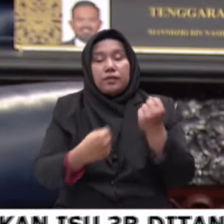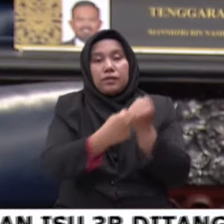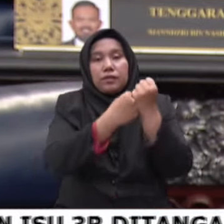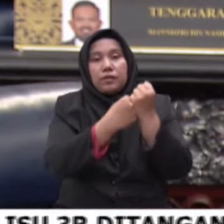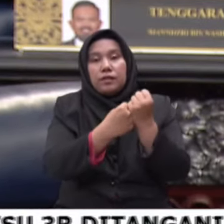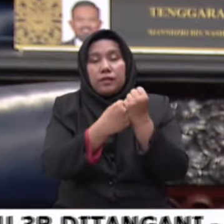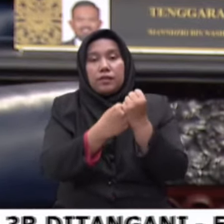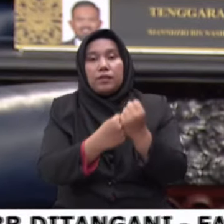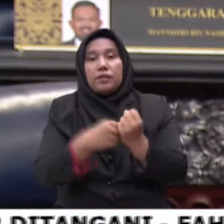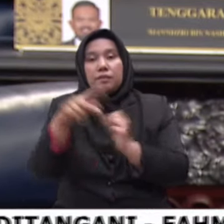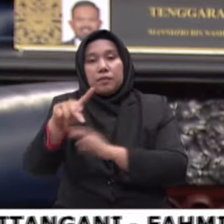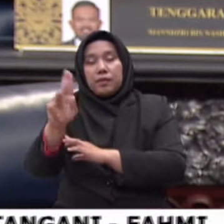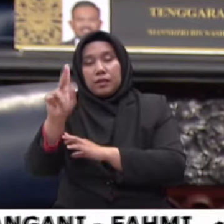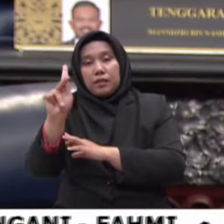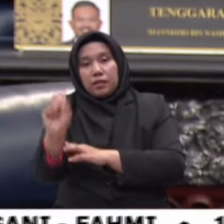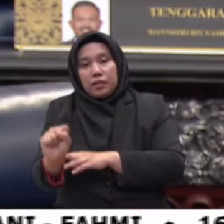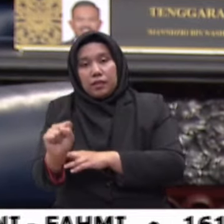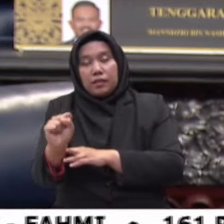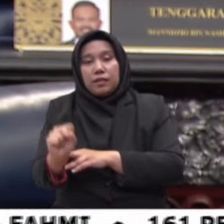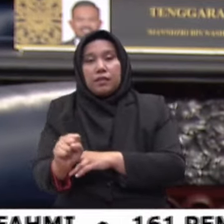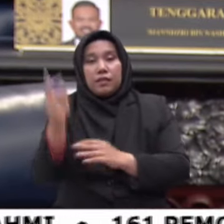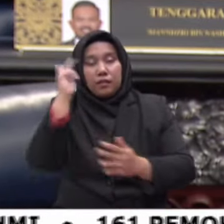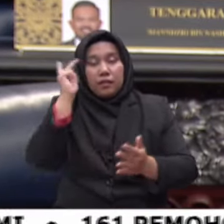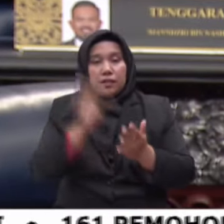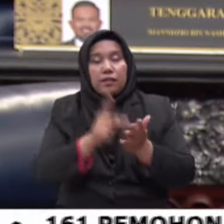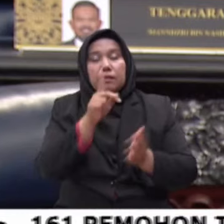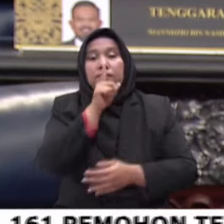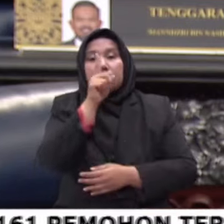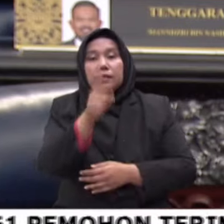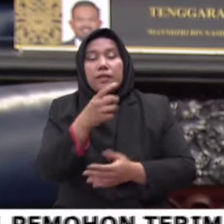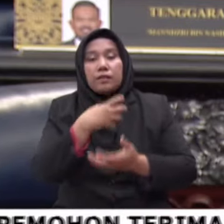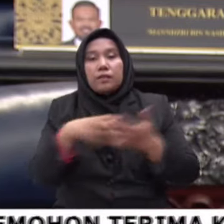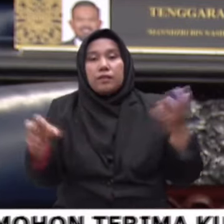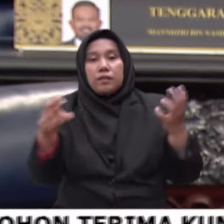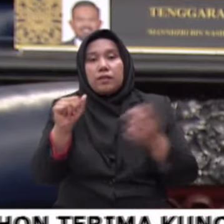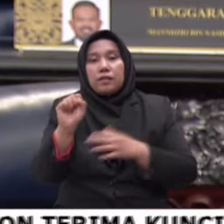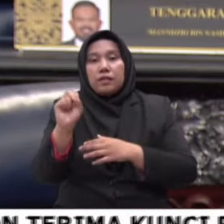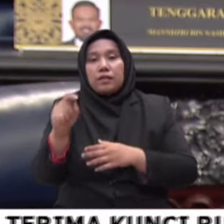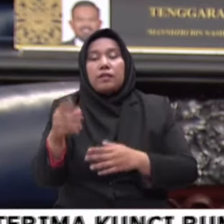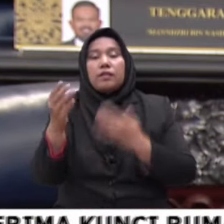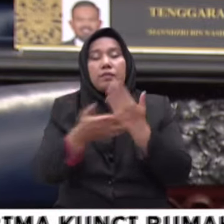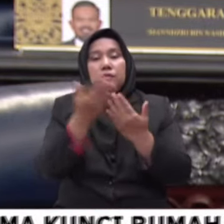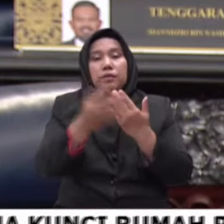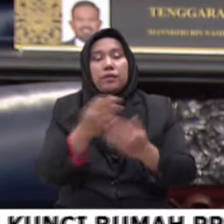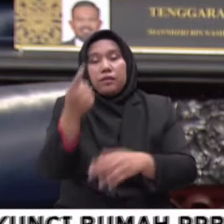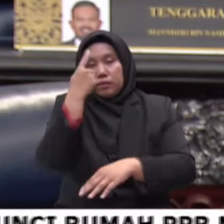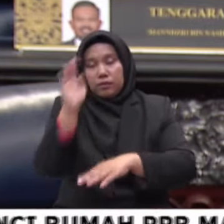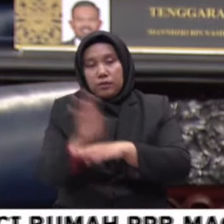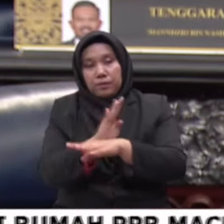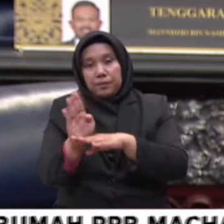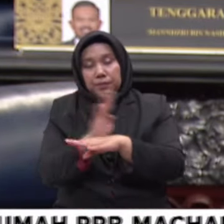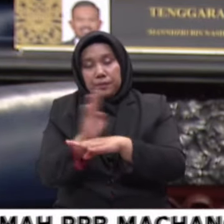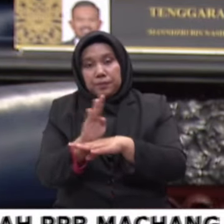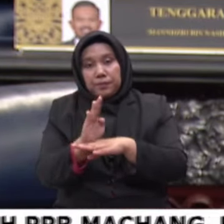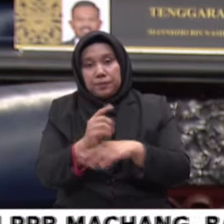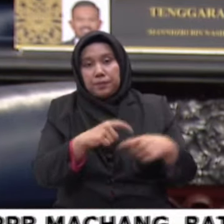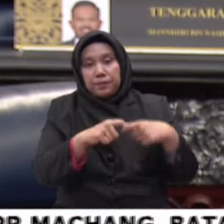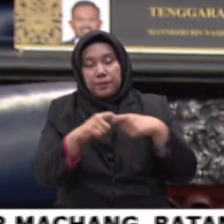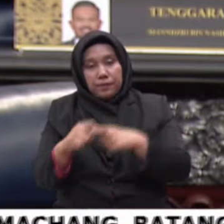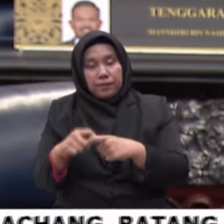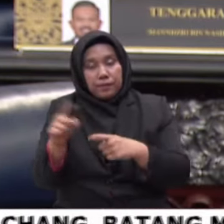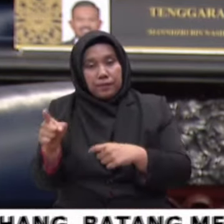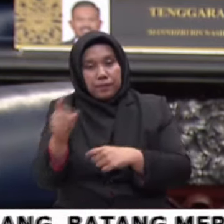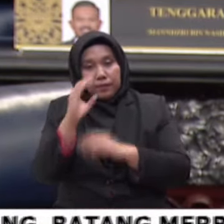penggiat-penggiat PKS yang telah dikenal pasti mengalami kerosakan aset serta kemudahan perniagaan. Berhubung dengan perihal